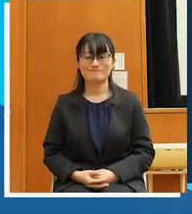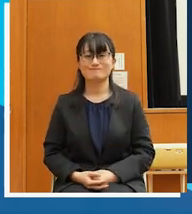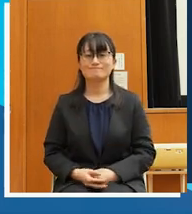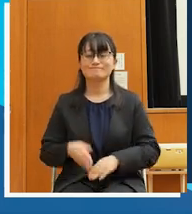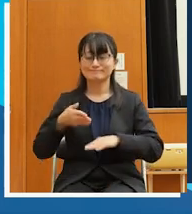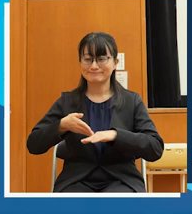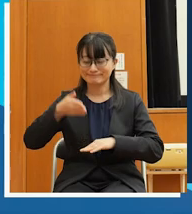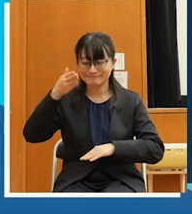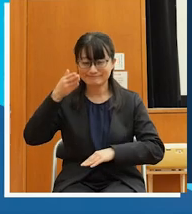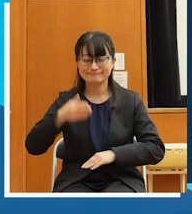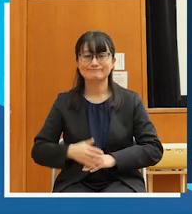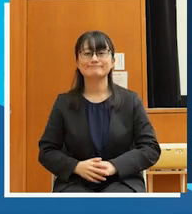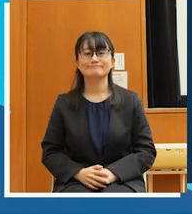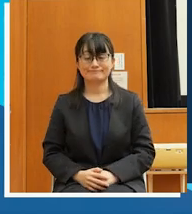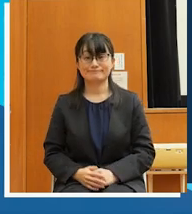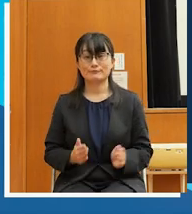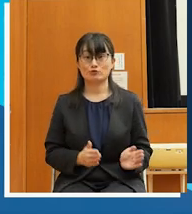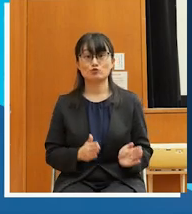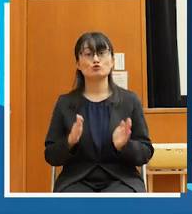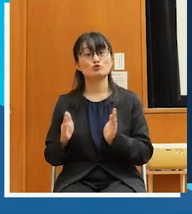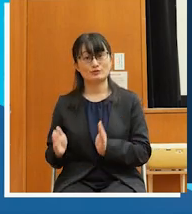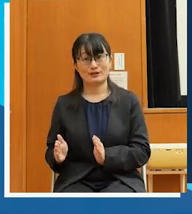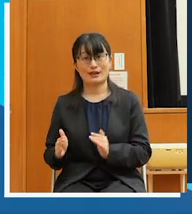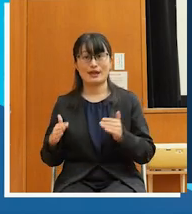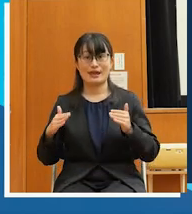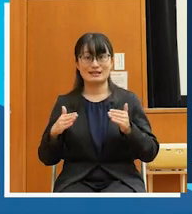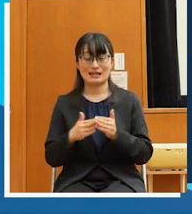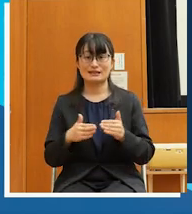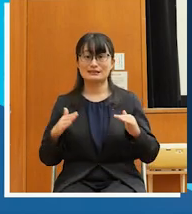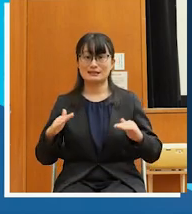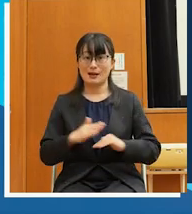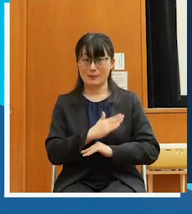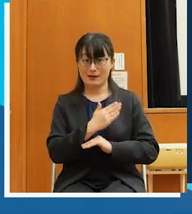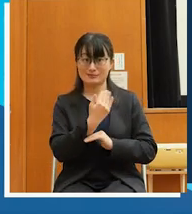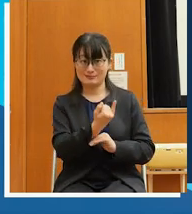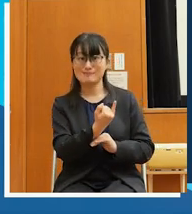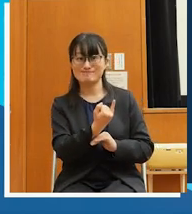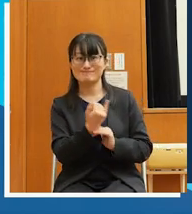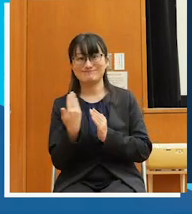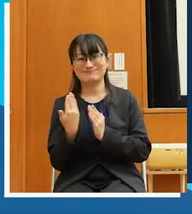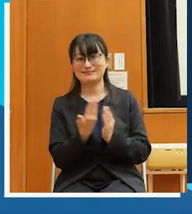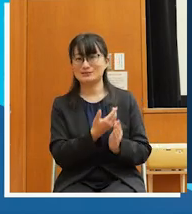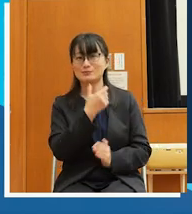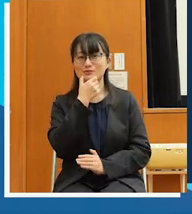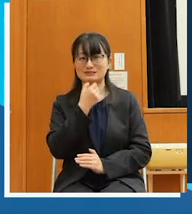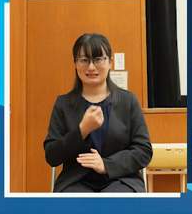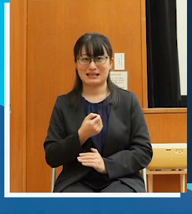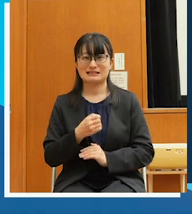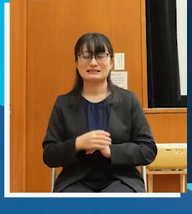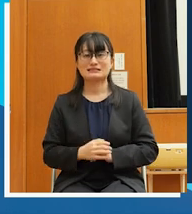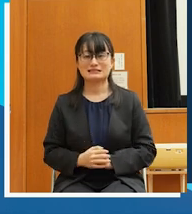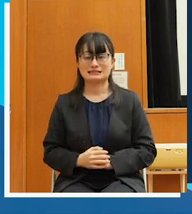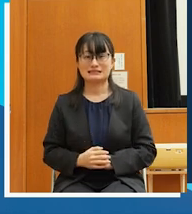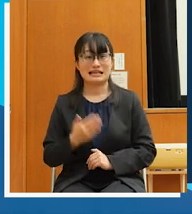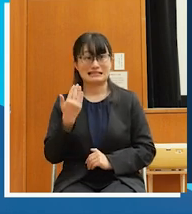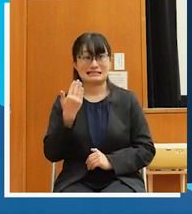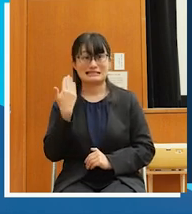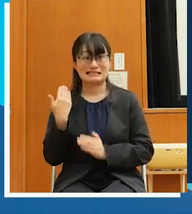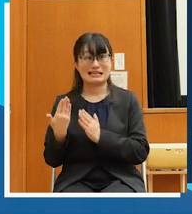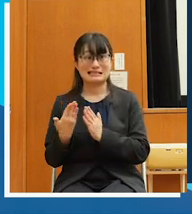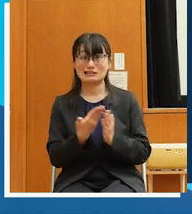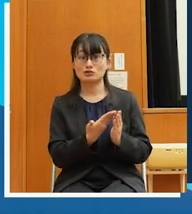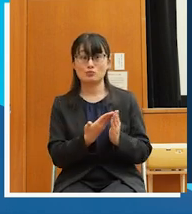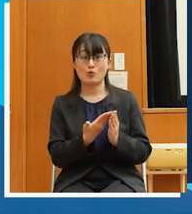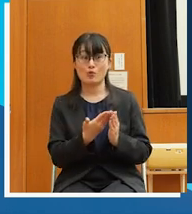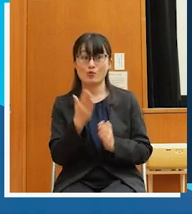ありがとうございますえ続いて咲浜さんにご質問させていただければという風に思いますえこれ事前質問で投げてくださっ